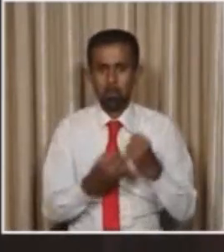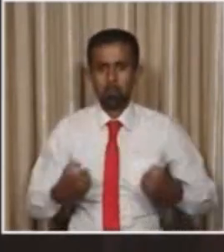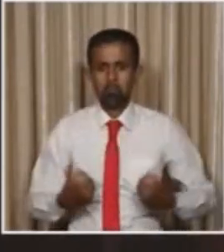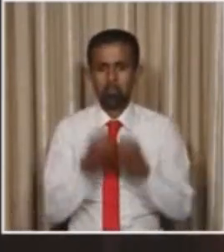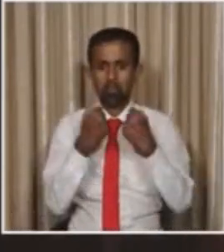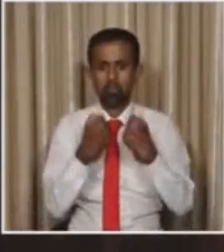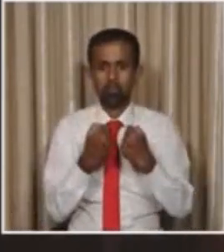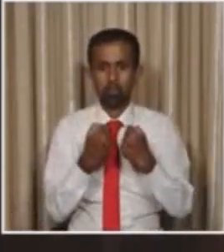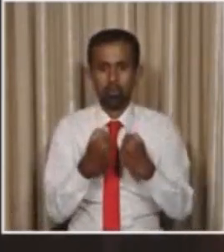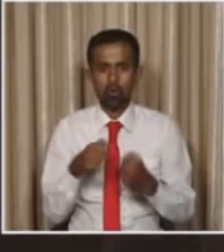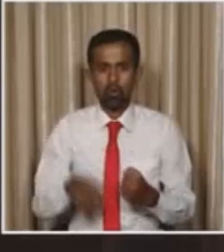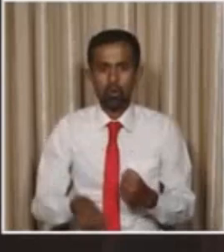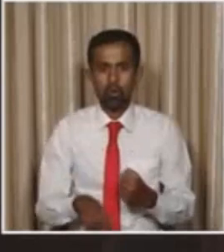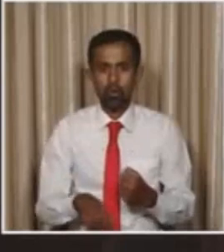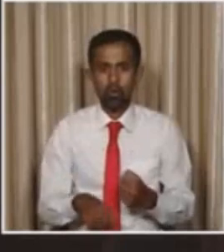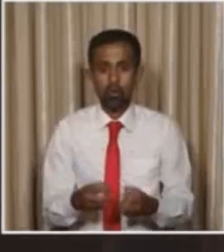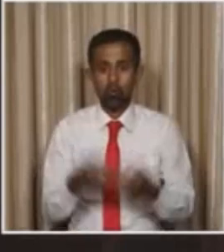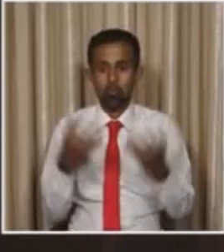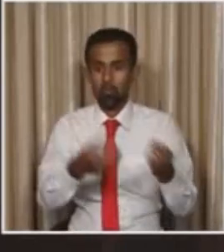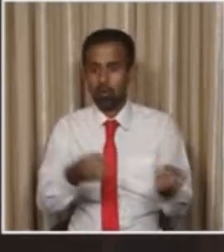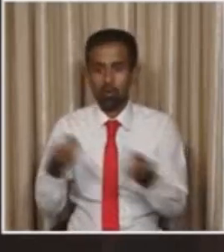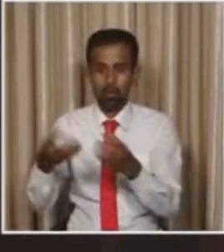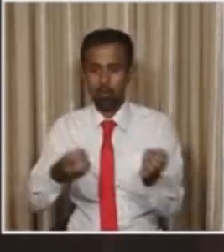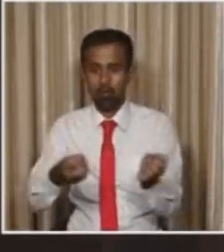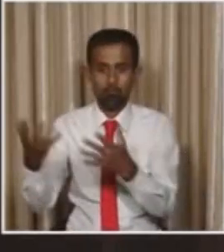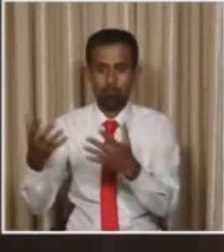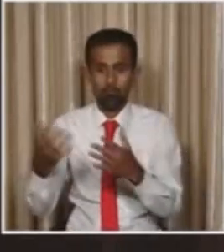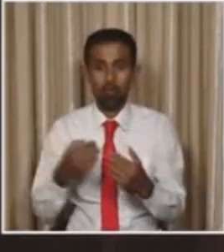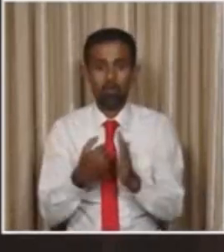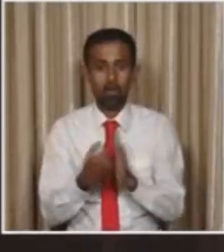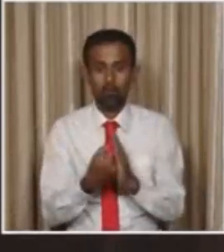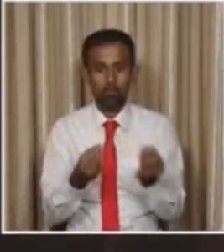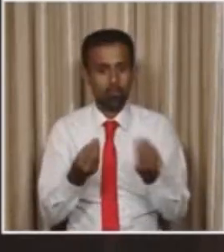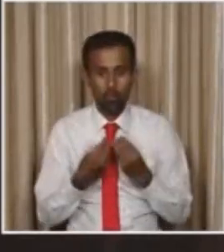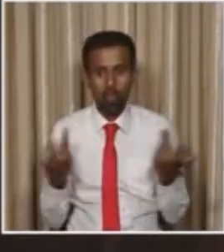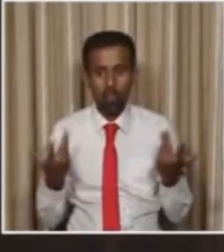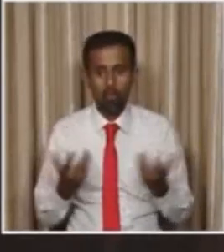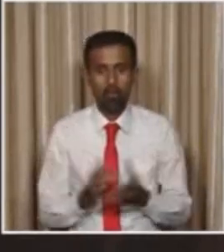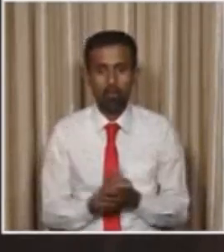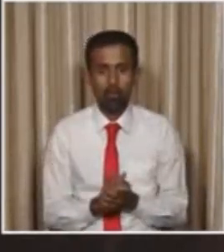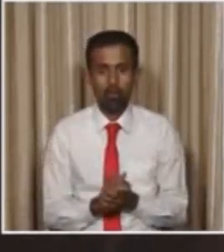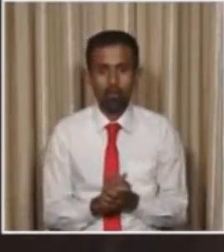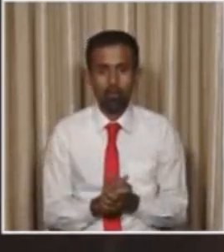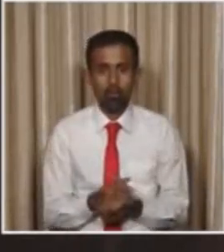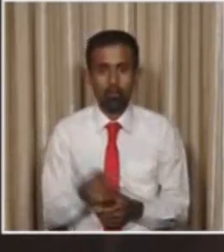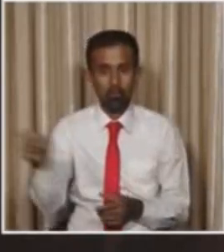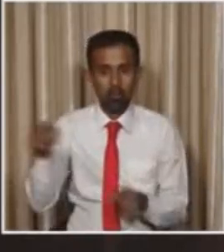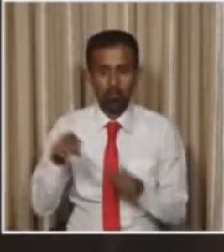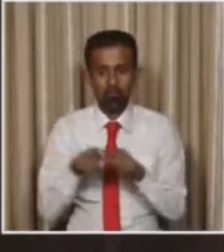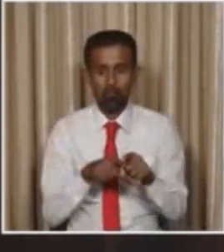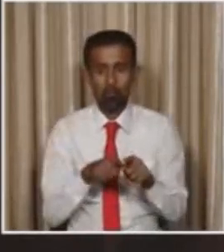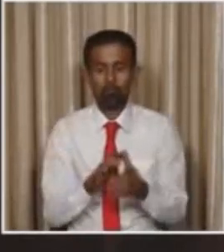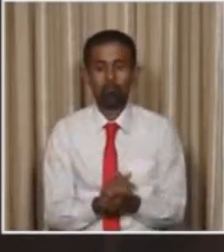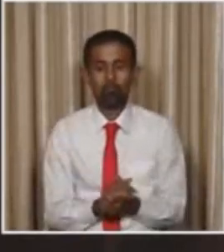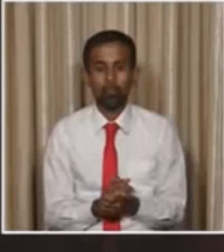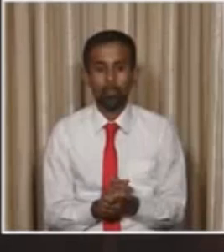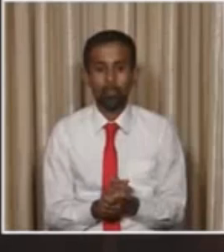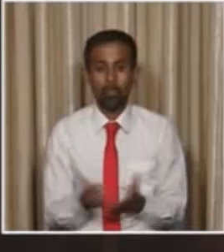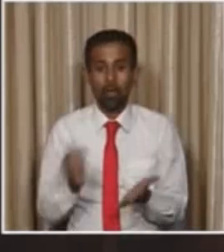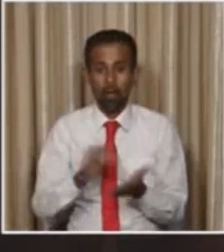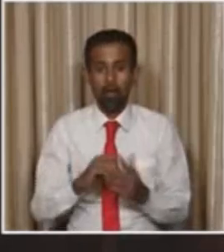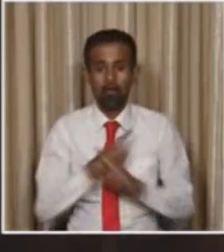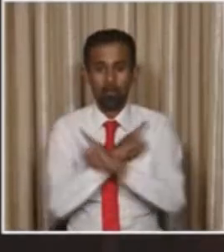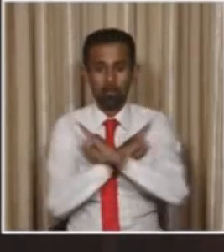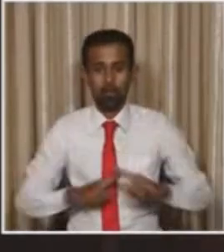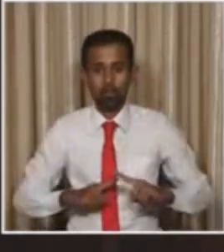අවුස්සලා අද ඒපත බිම්බෝම්බඩික කලවල දීපියගේ ගෞරවය කියන්නේ මේ වගේ මේ තමයි නවත LTT එක